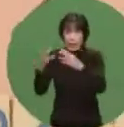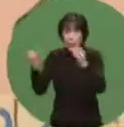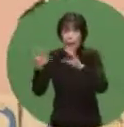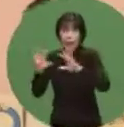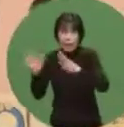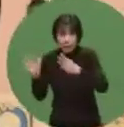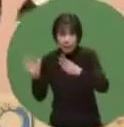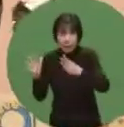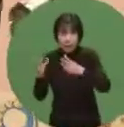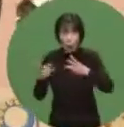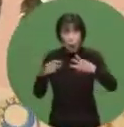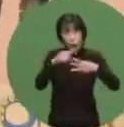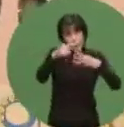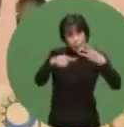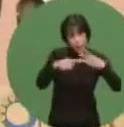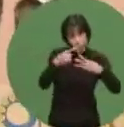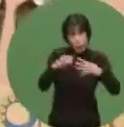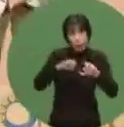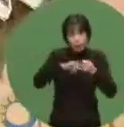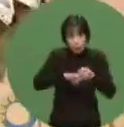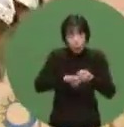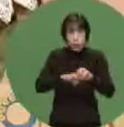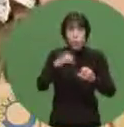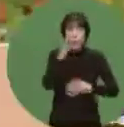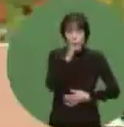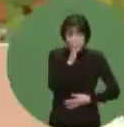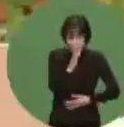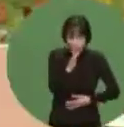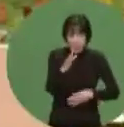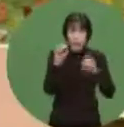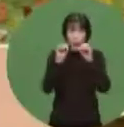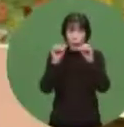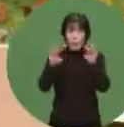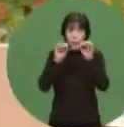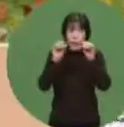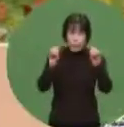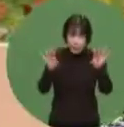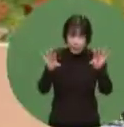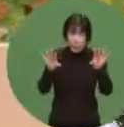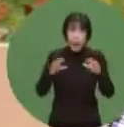ってくださいと子どもたちに呼びかけました。